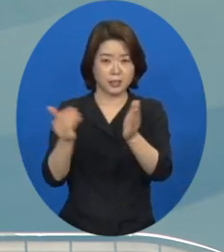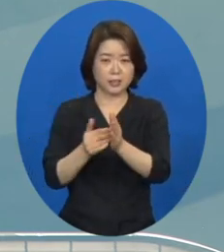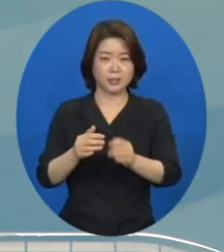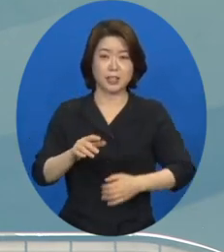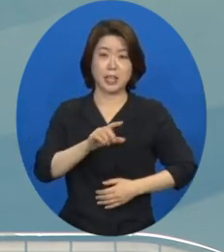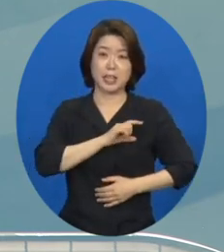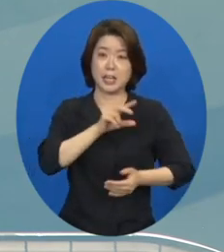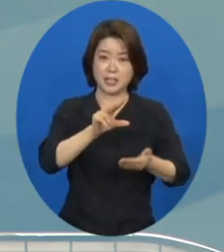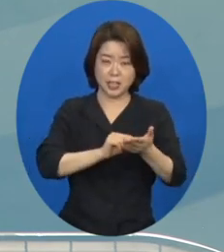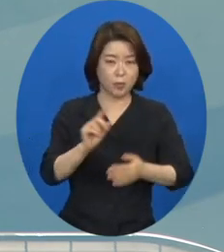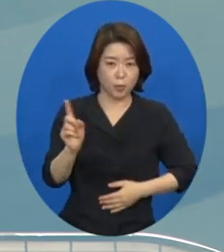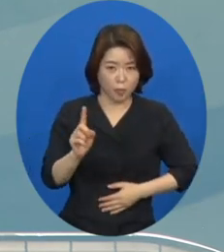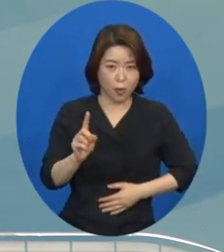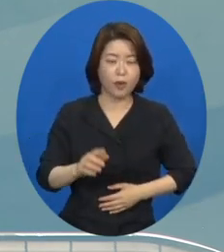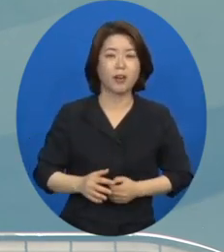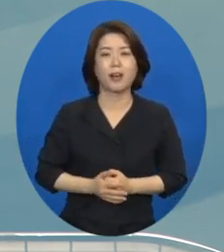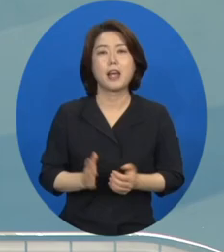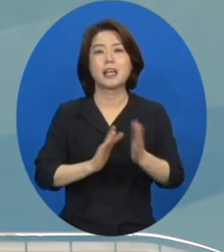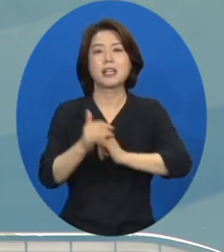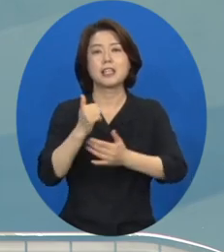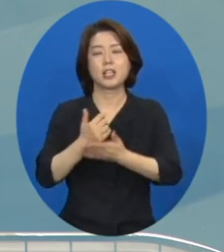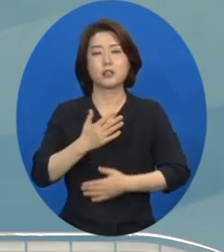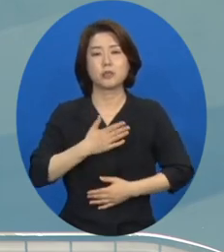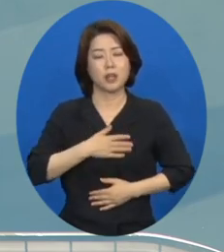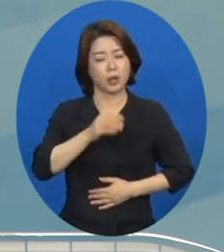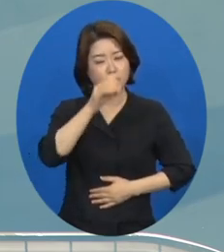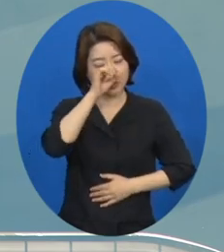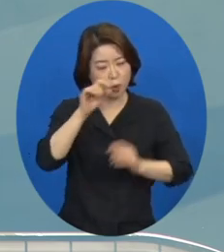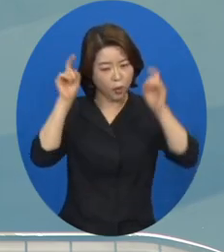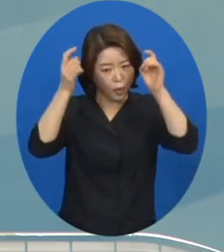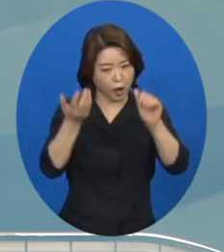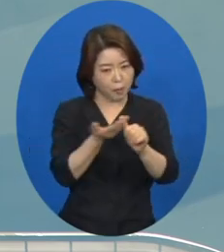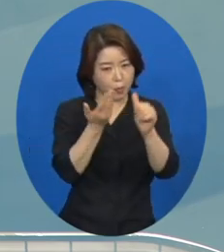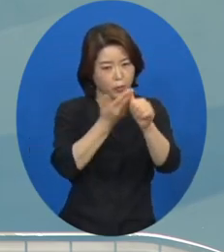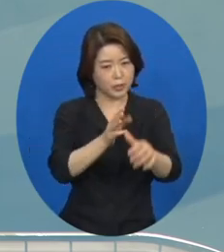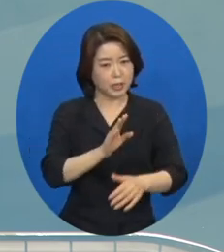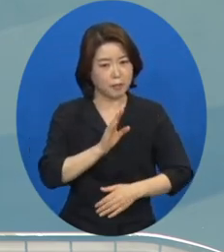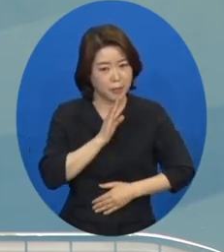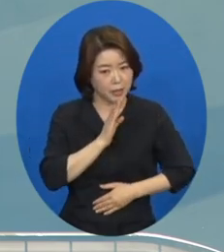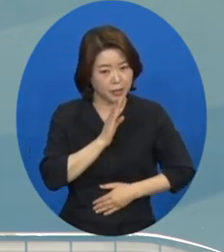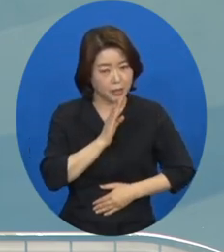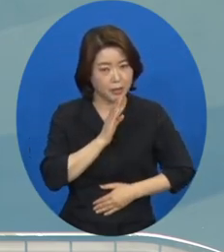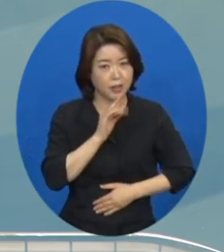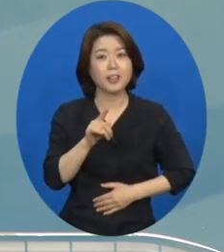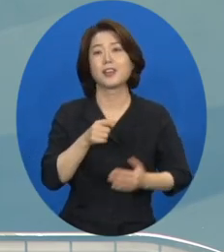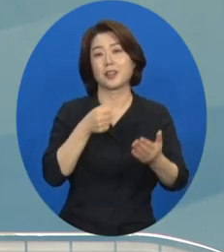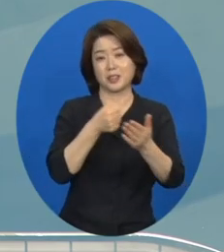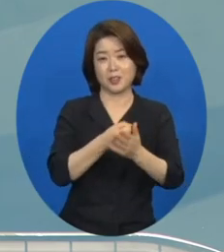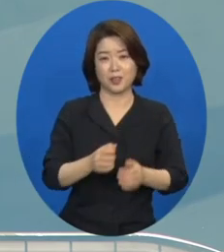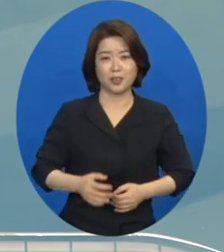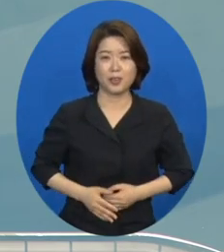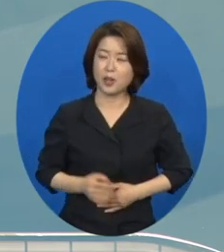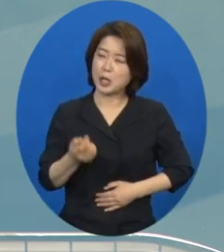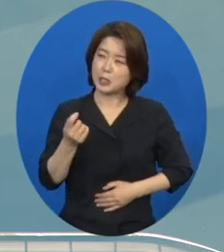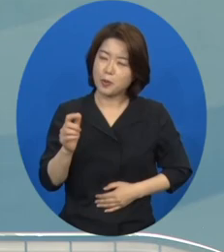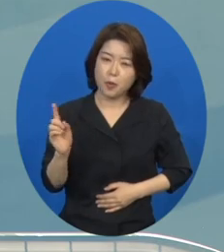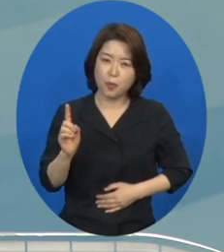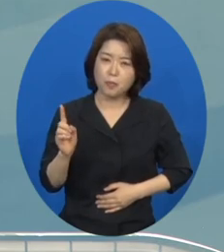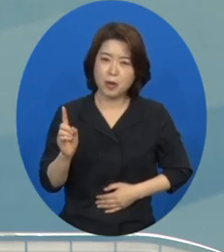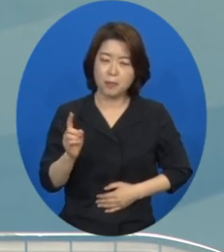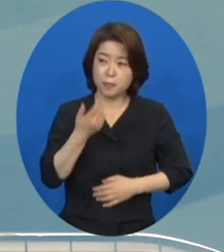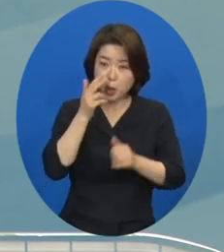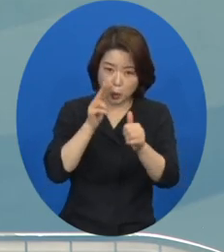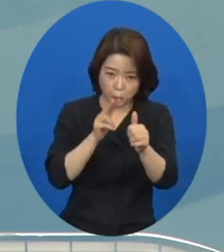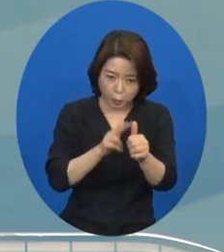제목을 예수님은 나의 선한 목자이신가 그렇게 정했습니다. 조금